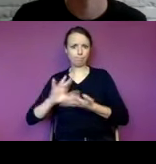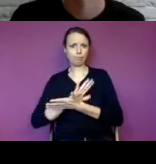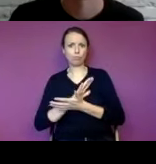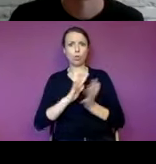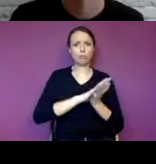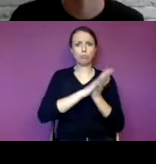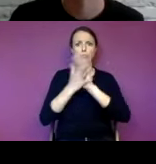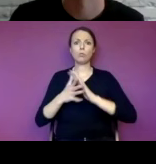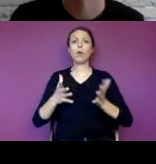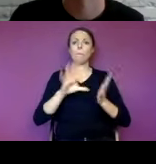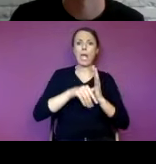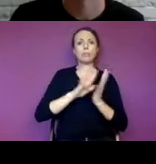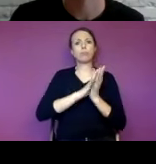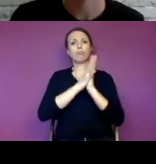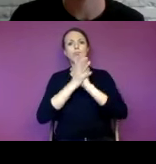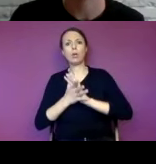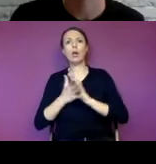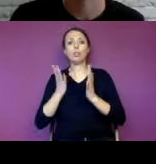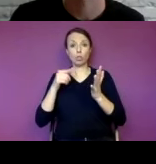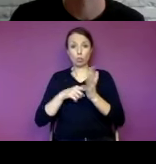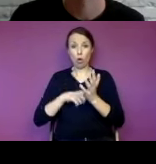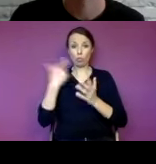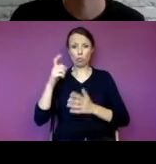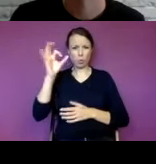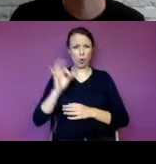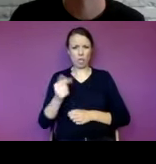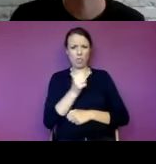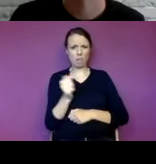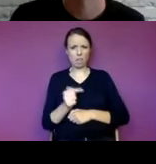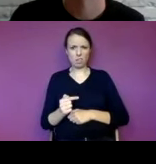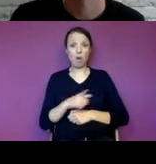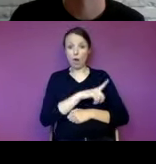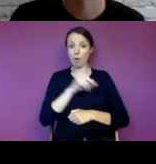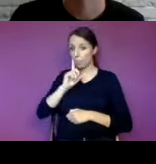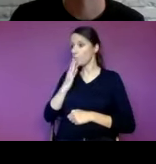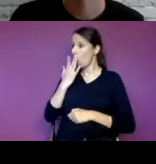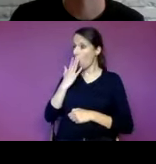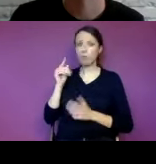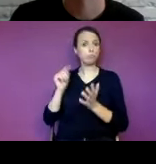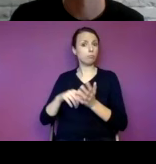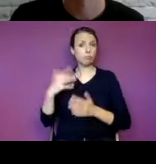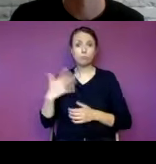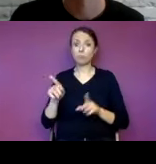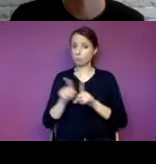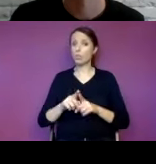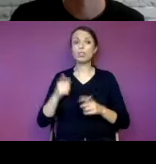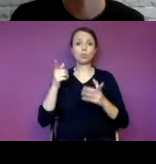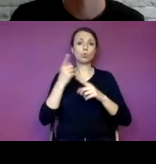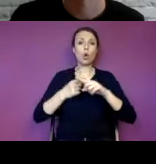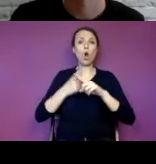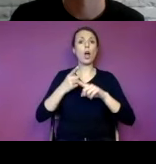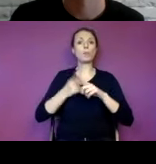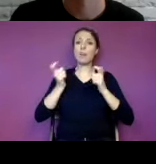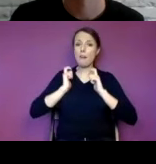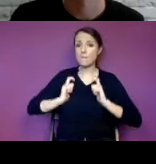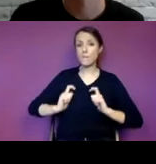miejska to jest zjawisko w 100% negatywne. Pan pisał o tym, że to jest też troszeczkę jakby uszlachetnianie wsi,